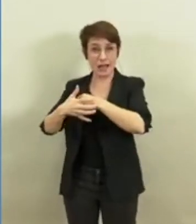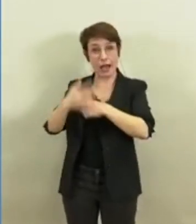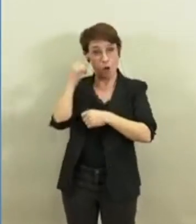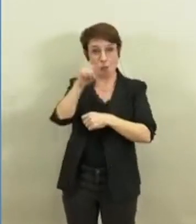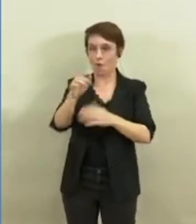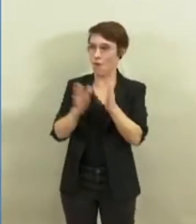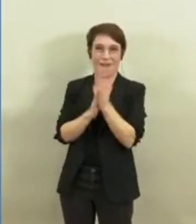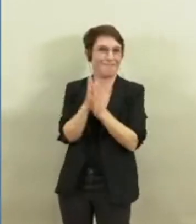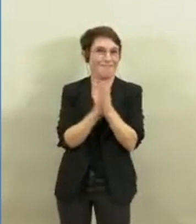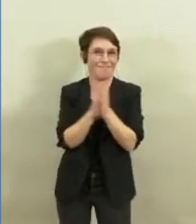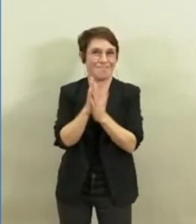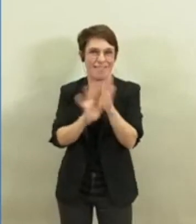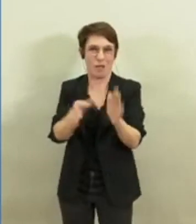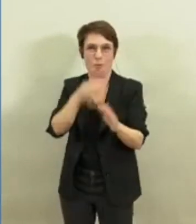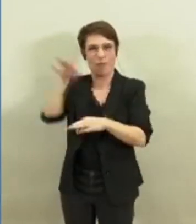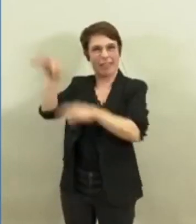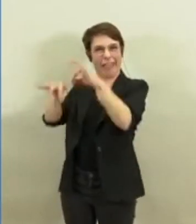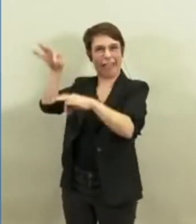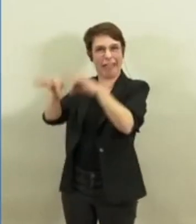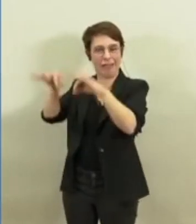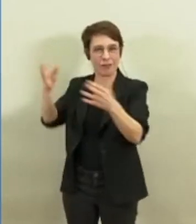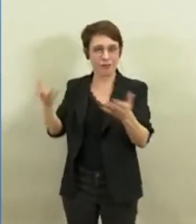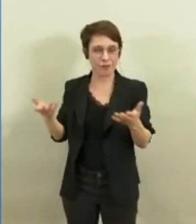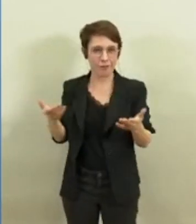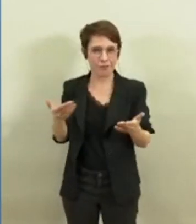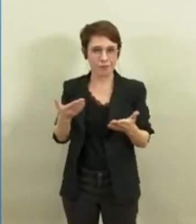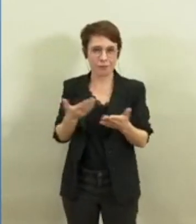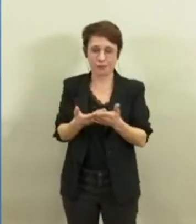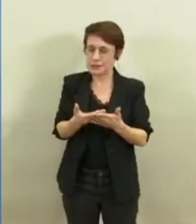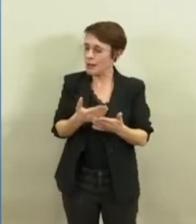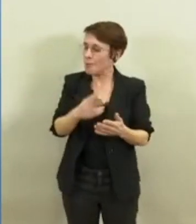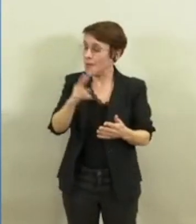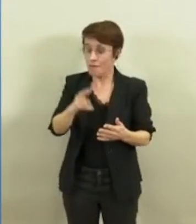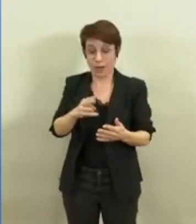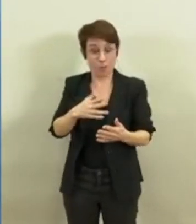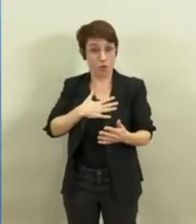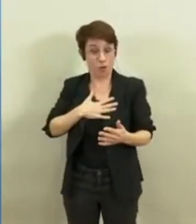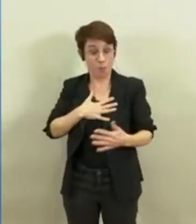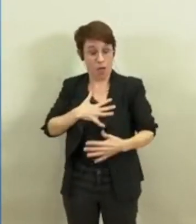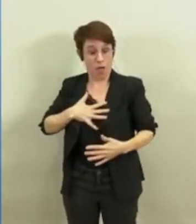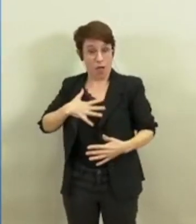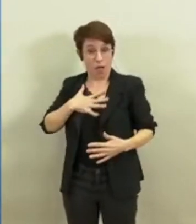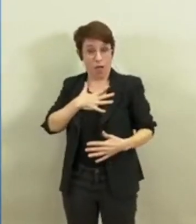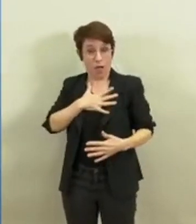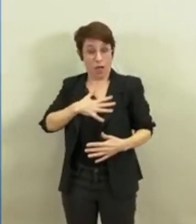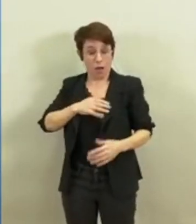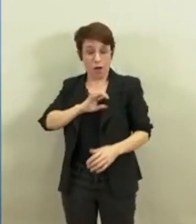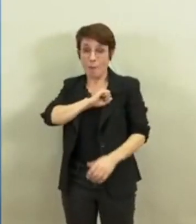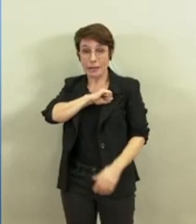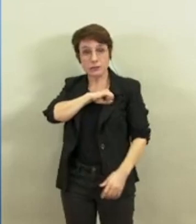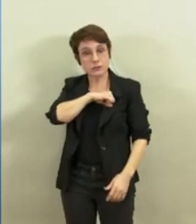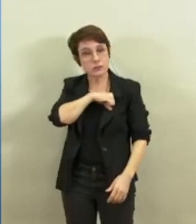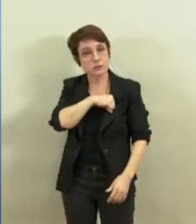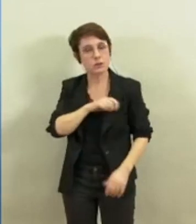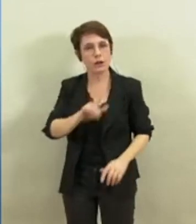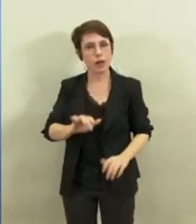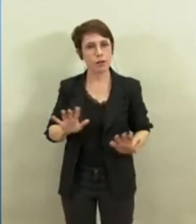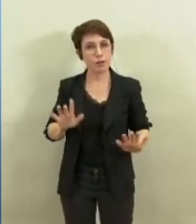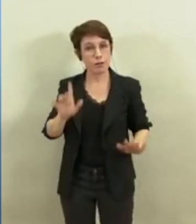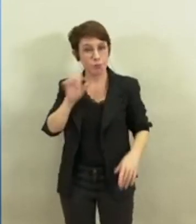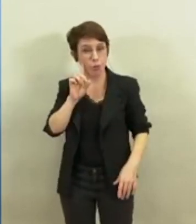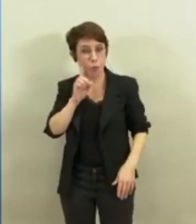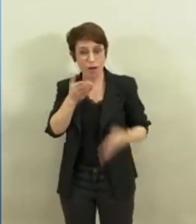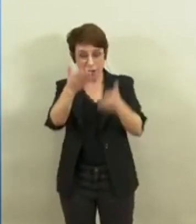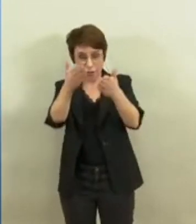canon en réalité. Et c'est ça qui, moi, m'a toujours effrayé et profondément ému, parce qu'en aucun cas,